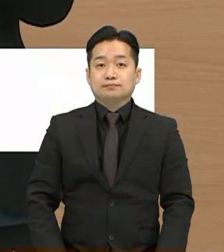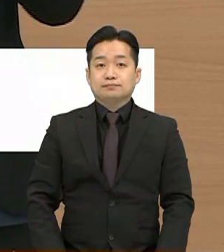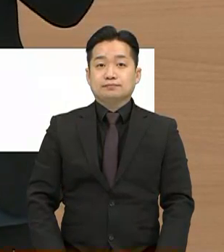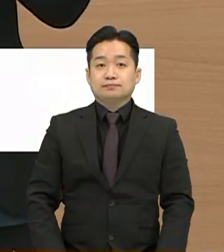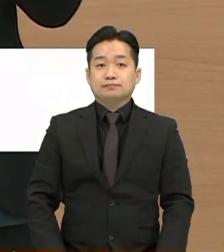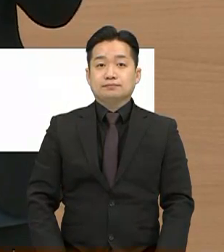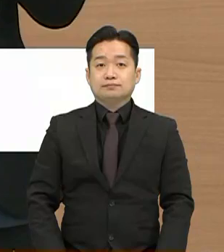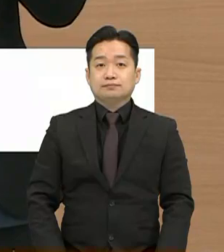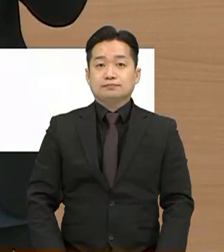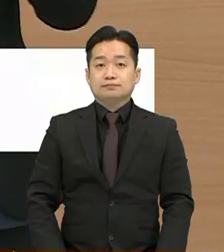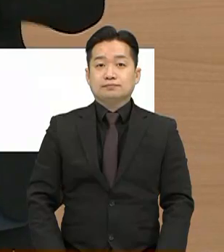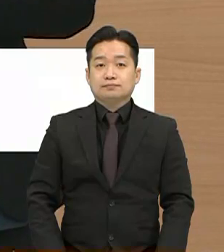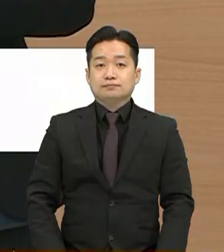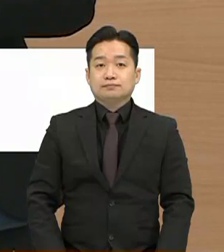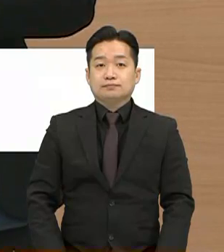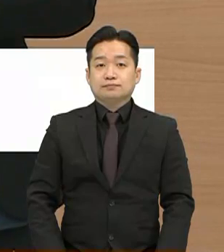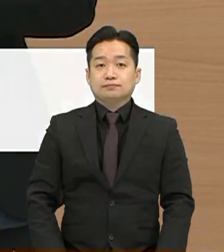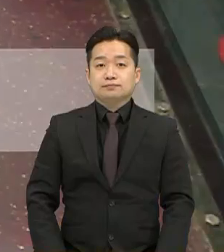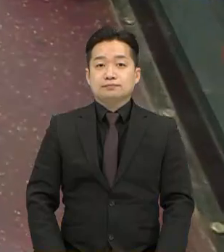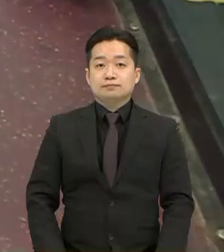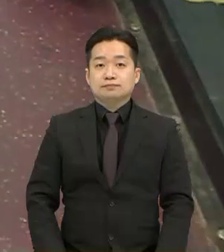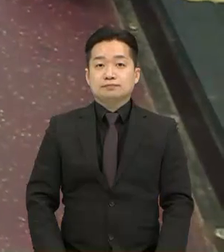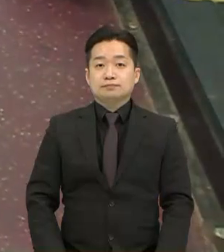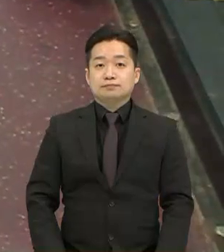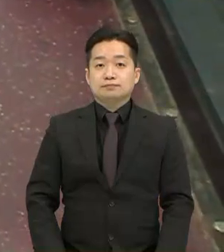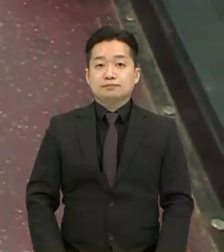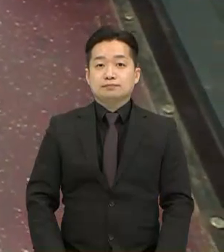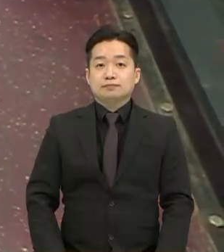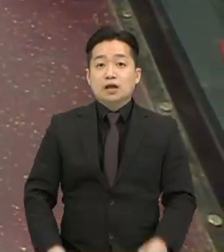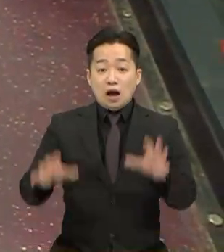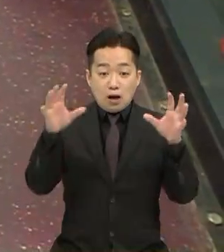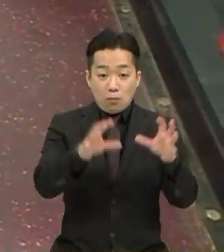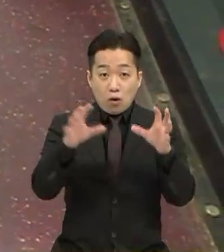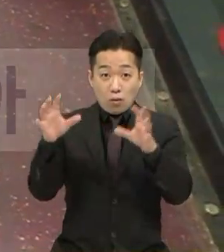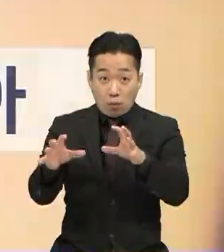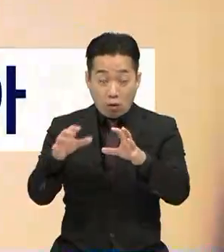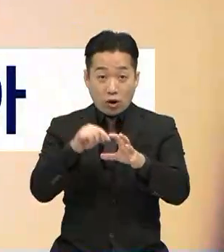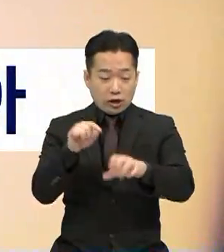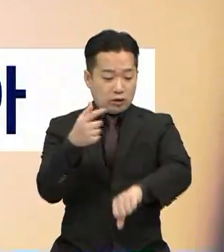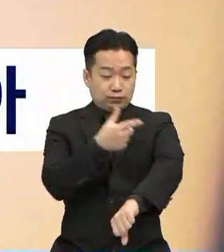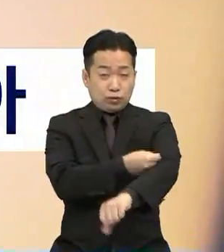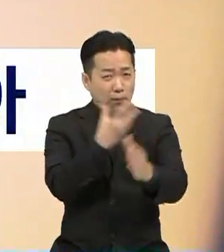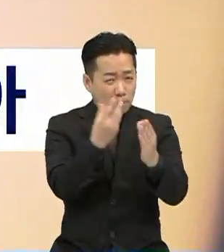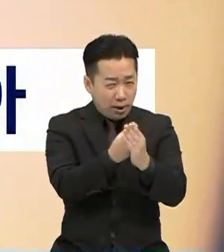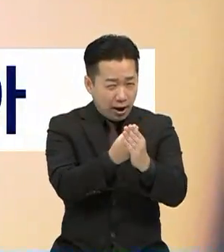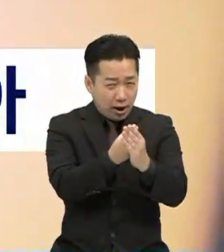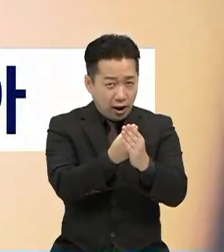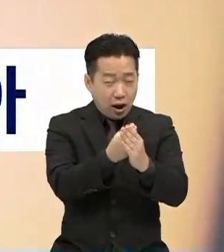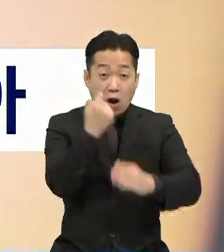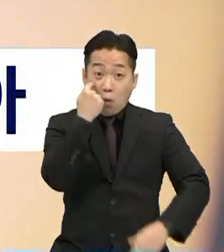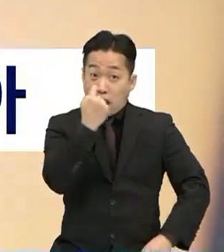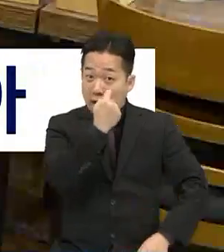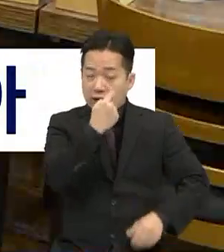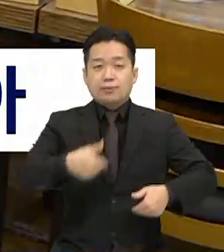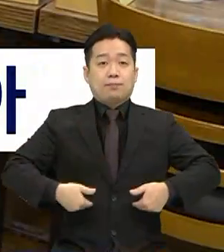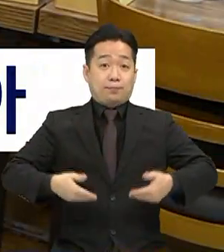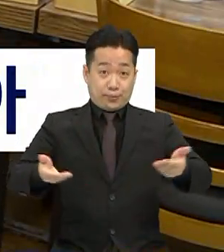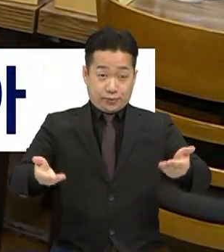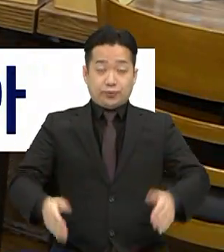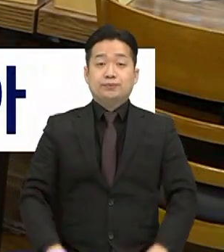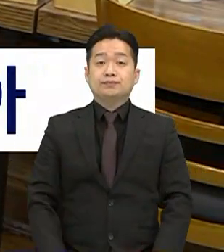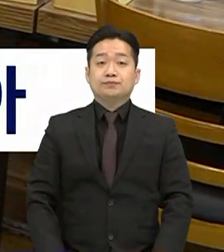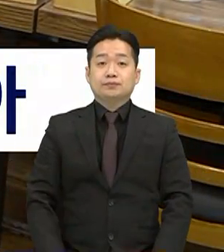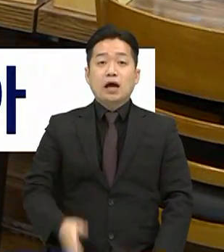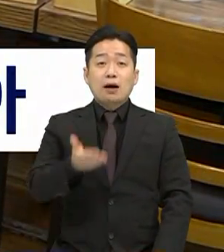있다는 점을 고려해서 모임 인원이 접종을 마쳤는지 아닌지는 따지지 않습니다.